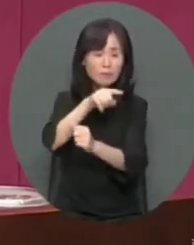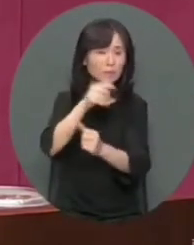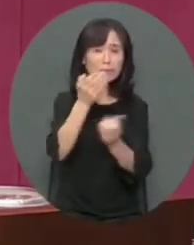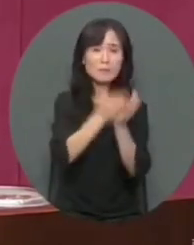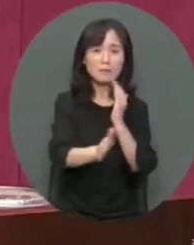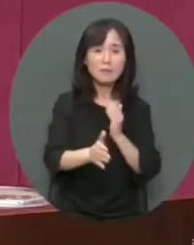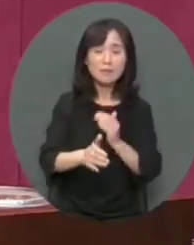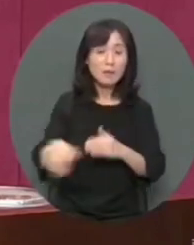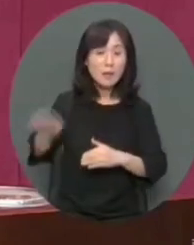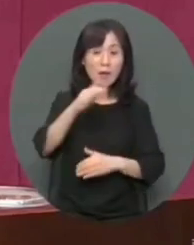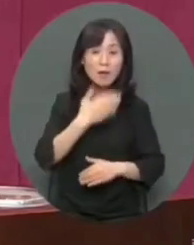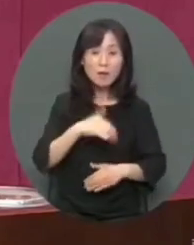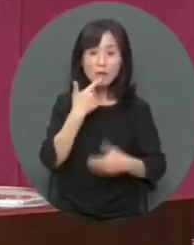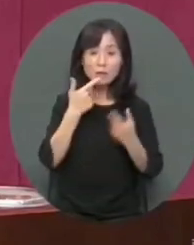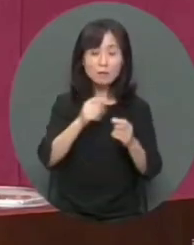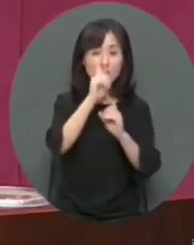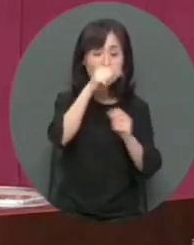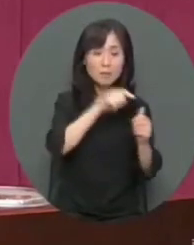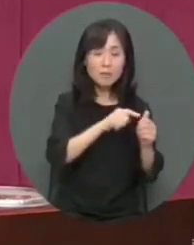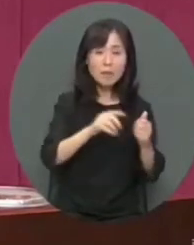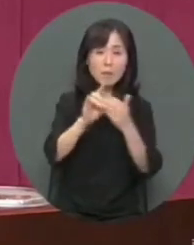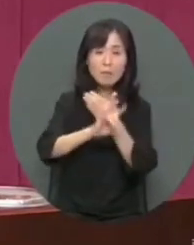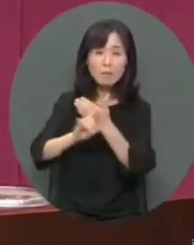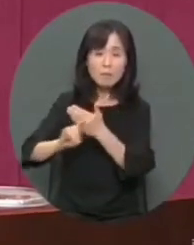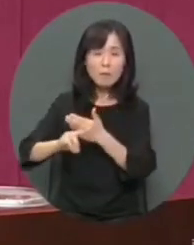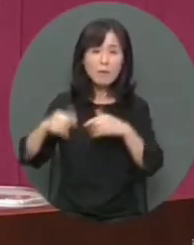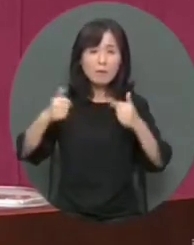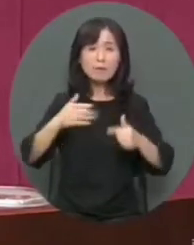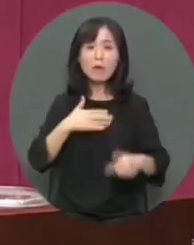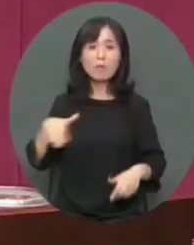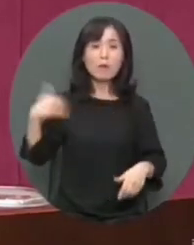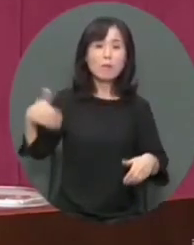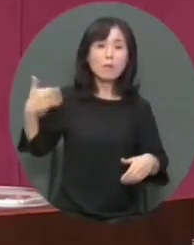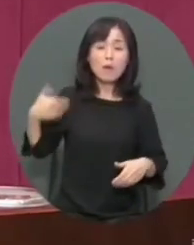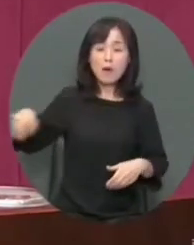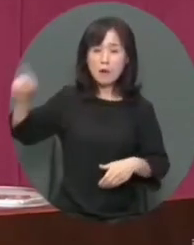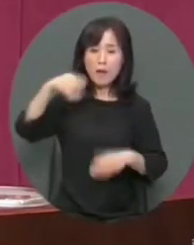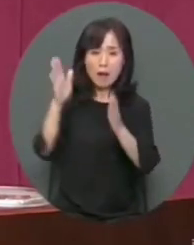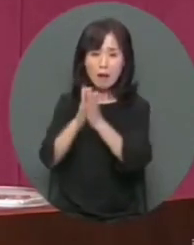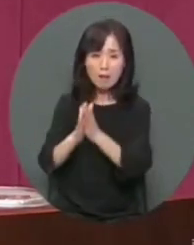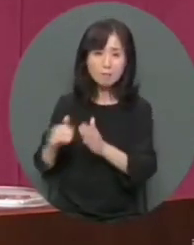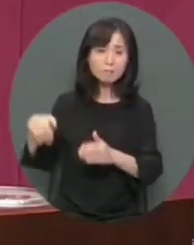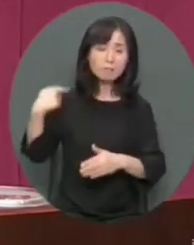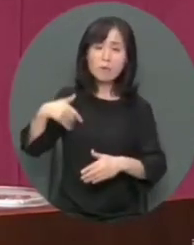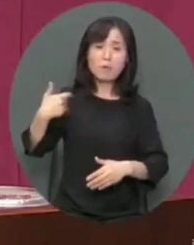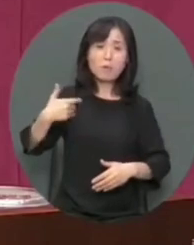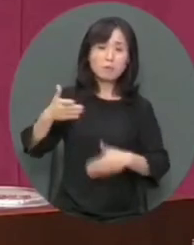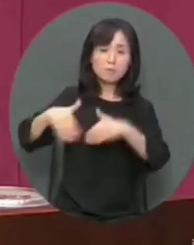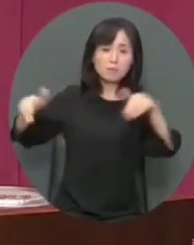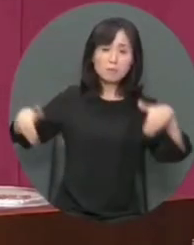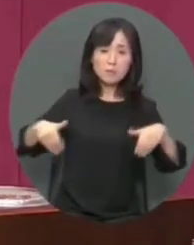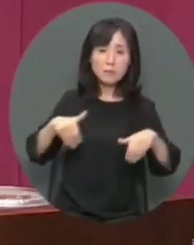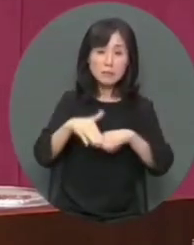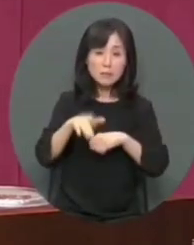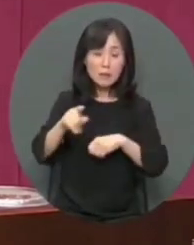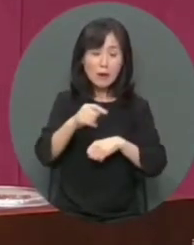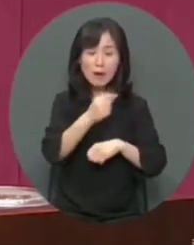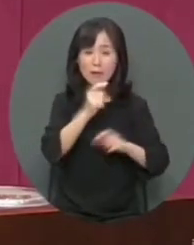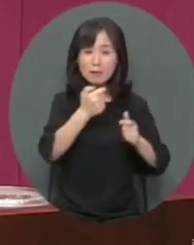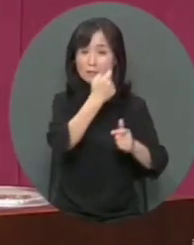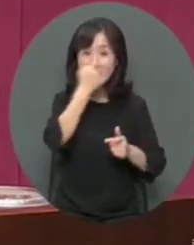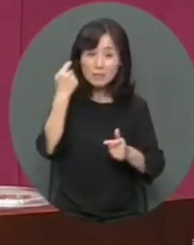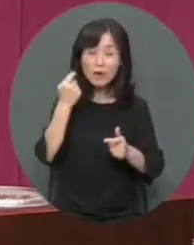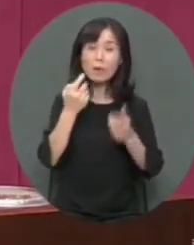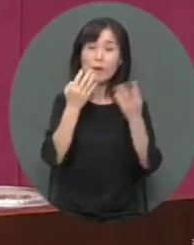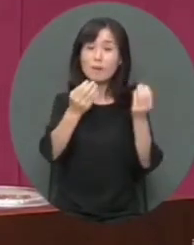않습니다. 다들 아시다시피 이재명 의원 변명은 매번 자기는 몰랐고 이 사람들이 다 알아서 한 것이라는 겁니다. 그게 아니라는 증거들도 말씀드린